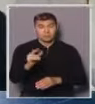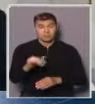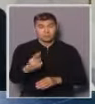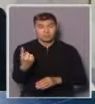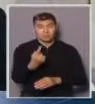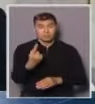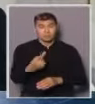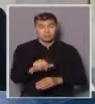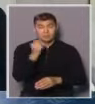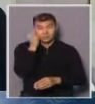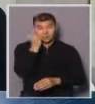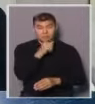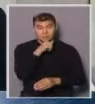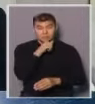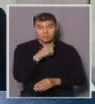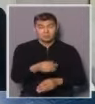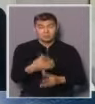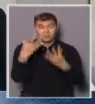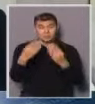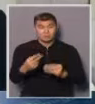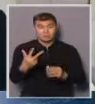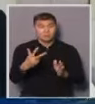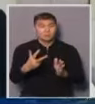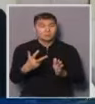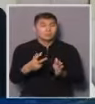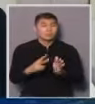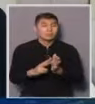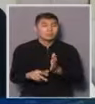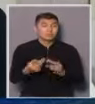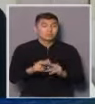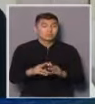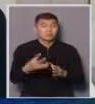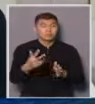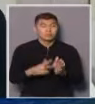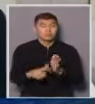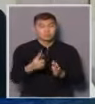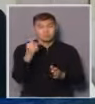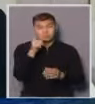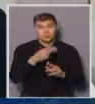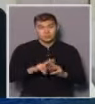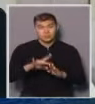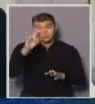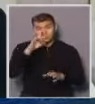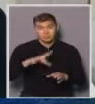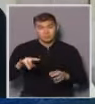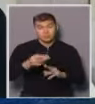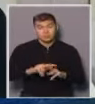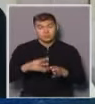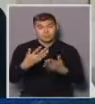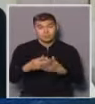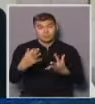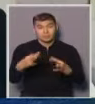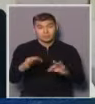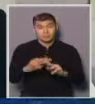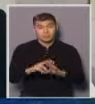күні. Екіншіден Атырау қаласына 381 жыл толып отыр. Сонымен бірге ең басты мәселе мына Қазақстан Республикасы тәуелсіздігінен